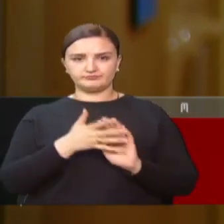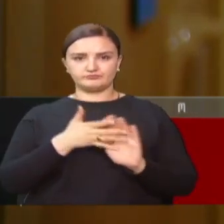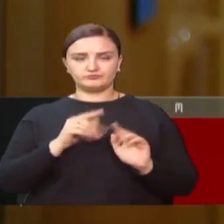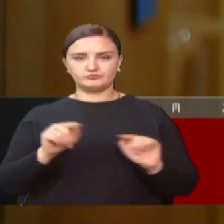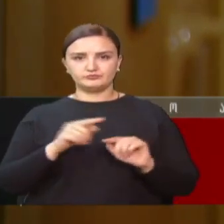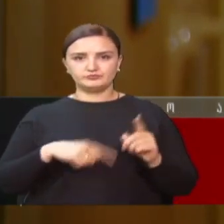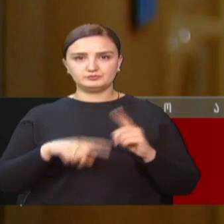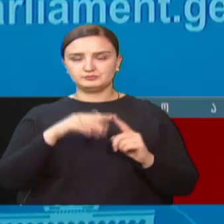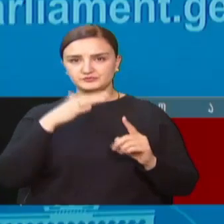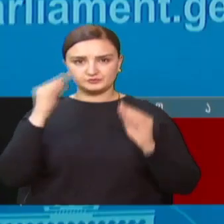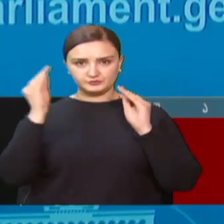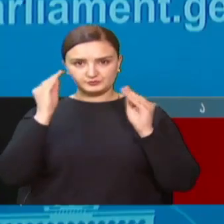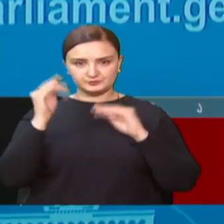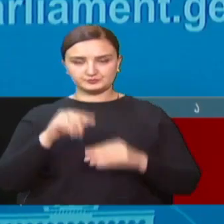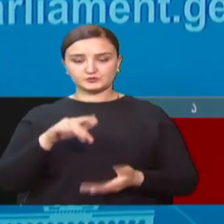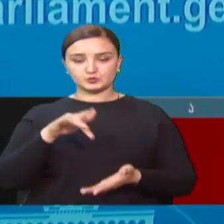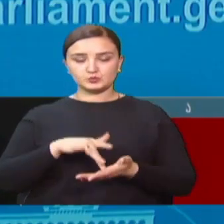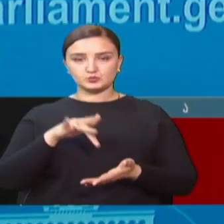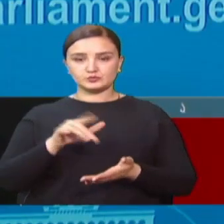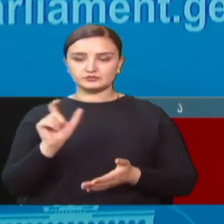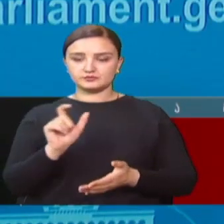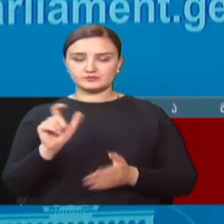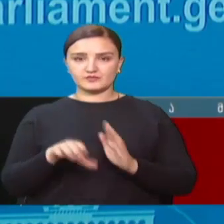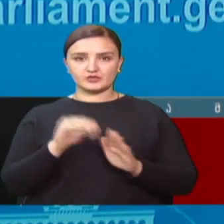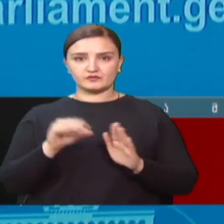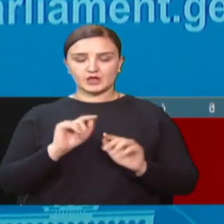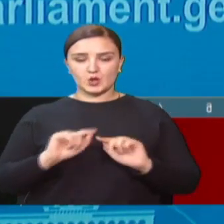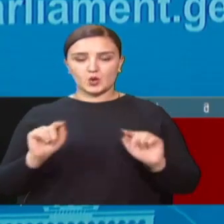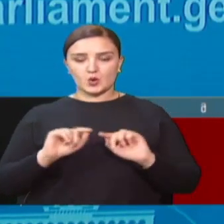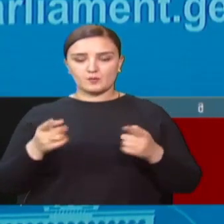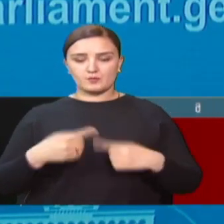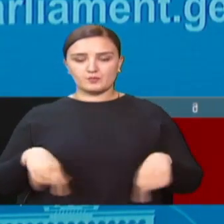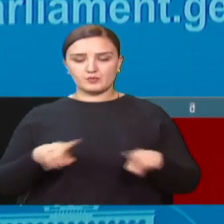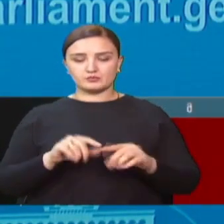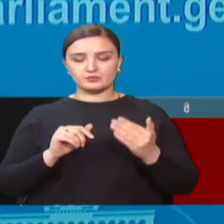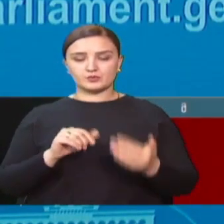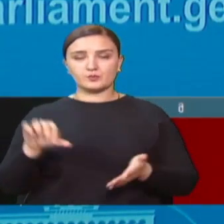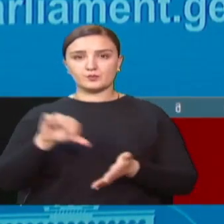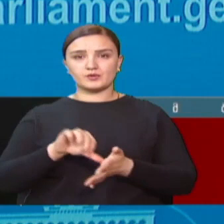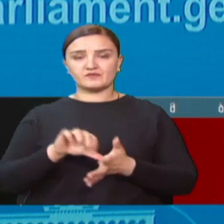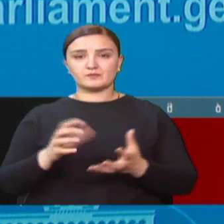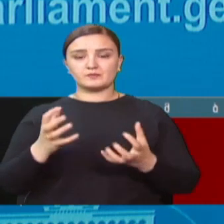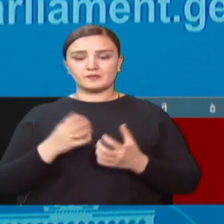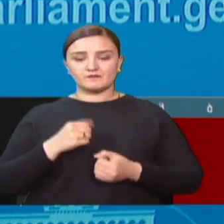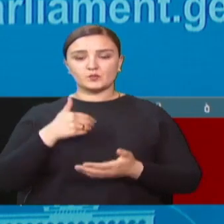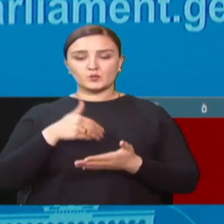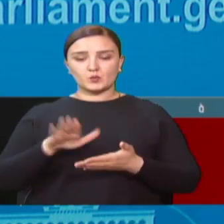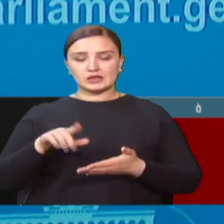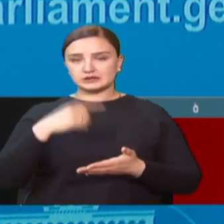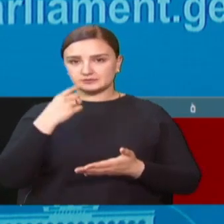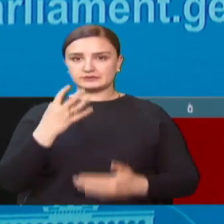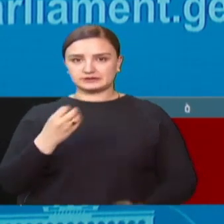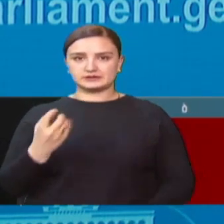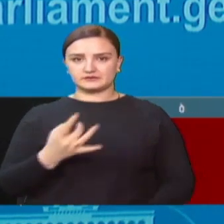ოპოზიციის ძალიან ბევრი მსჯელობის. Შუალედურ არჩევნებში ოპოზიციის მხრიდან მონაწილეობის მიღებაზე უარის თქმით, კიდევ